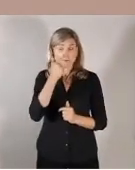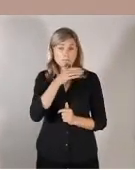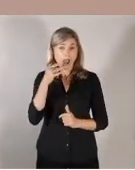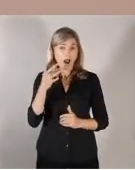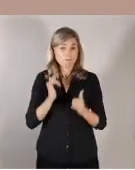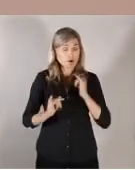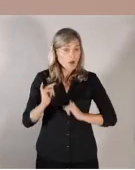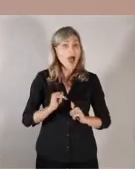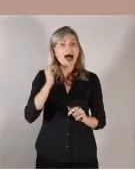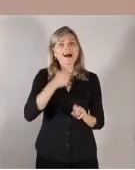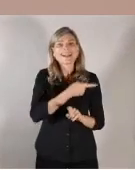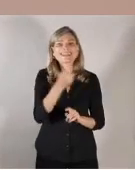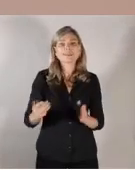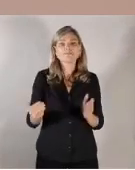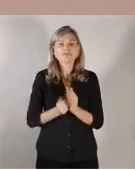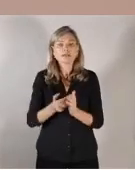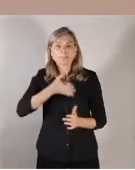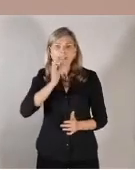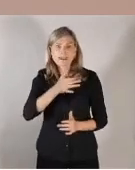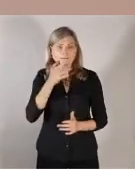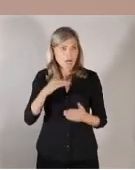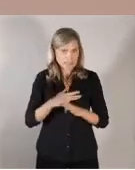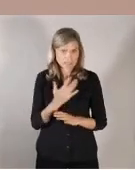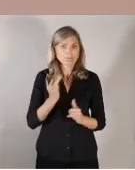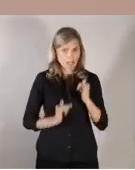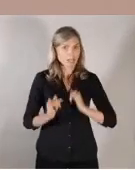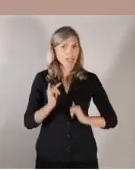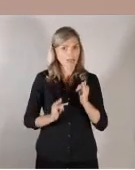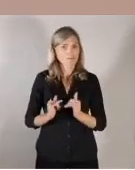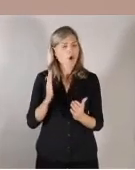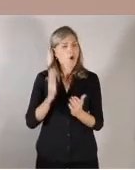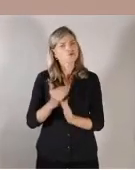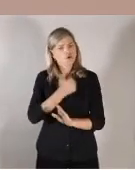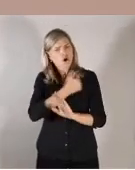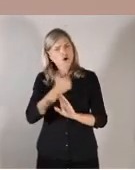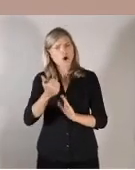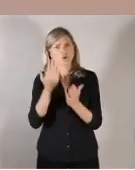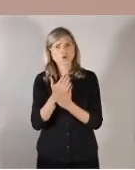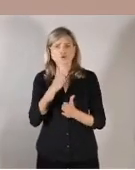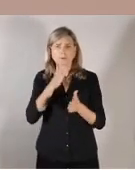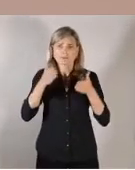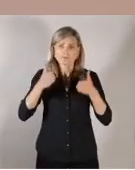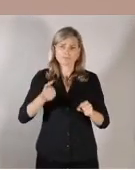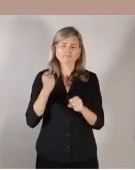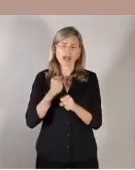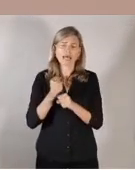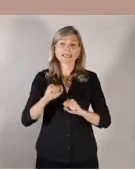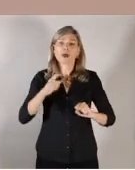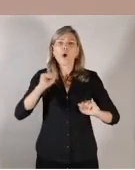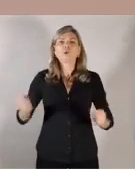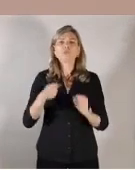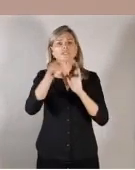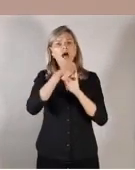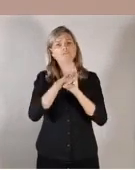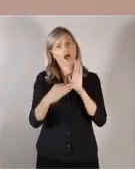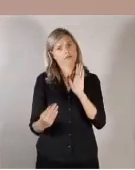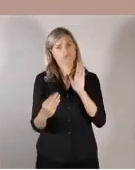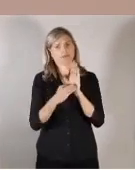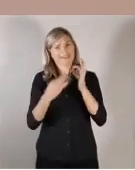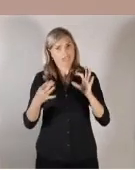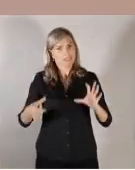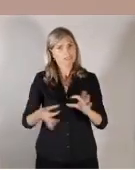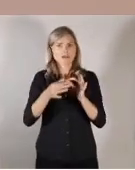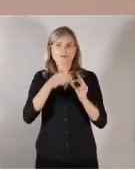pitné vody pro všechny lidi v České republice. Dále než rok tvrdě pracujeme na ústavní ochrany vody v České republice,